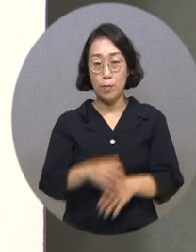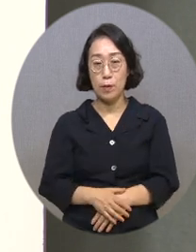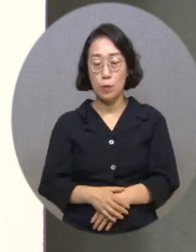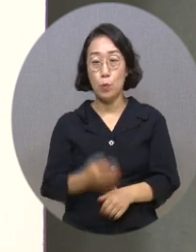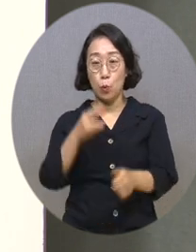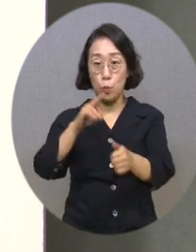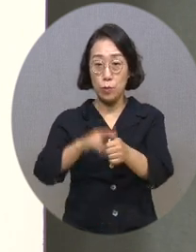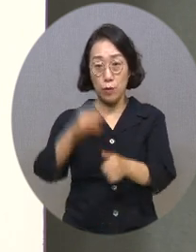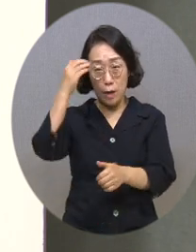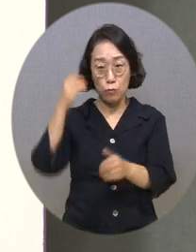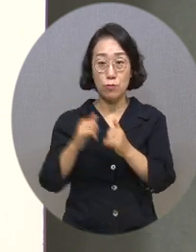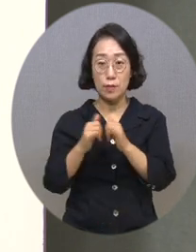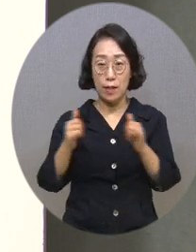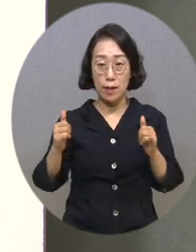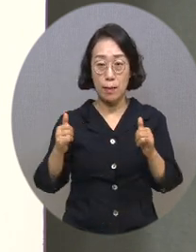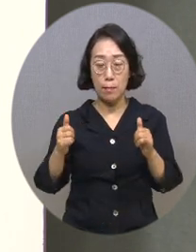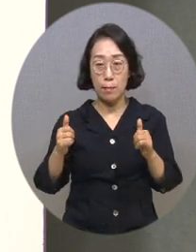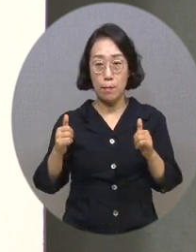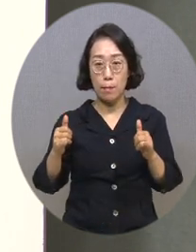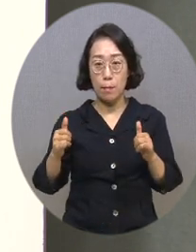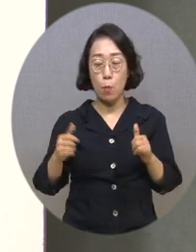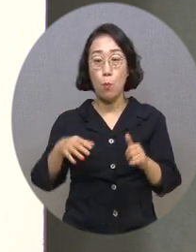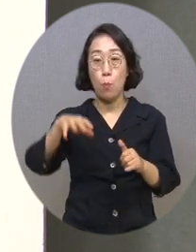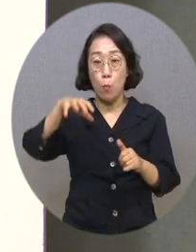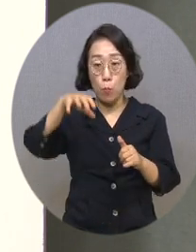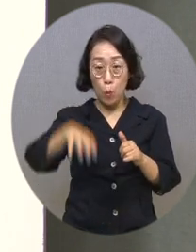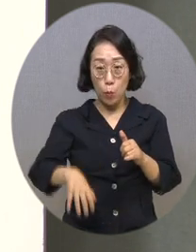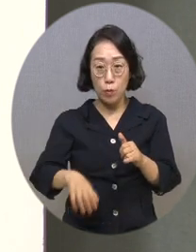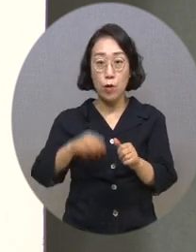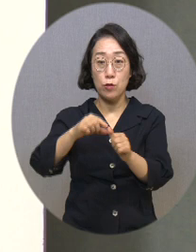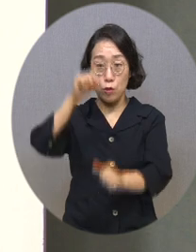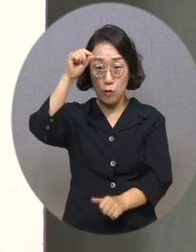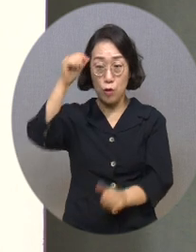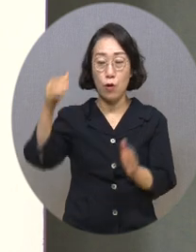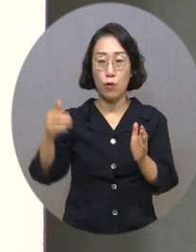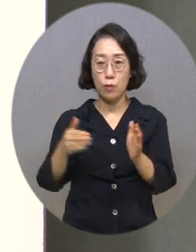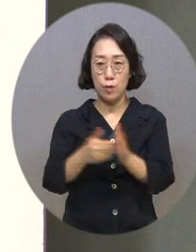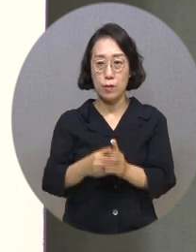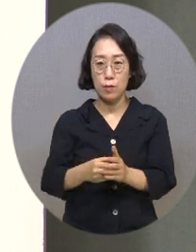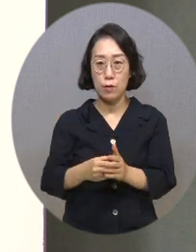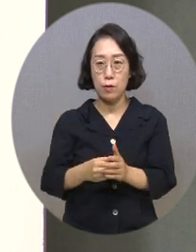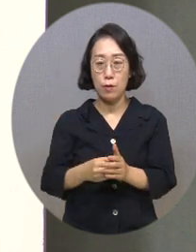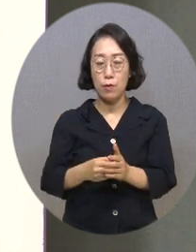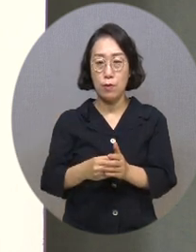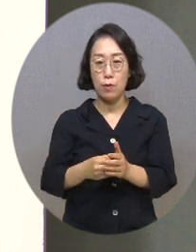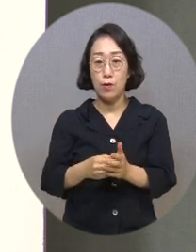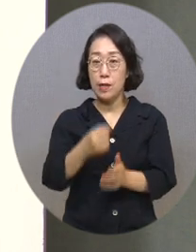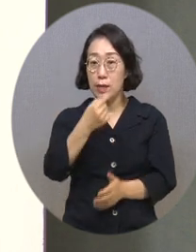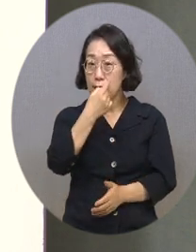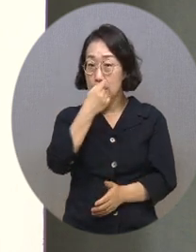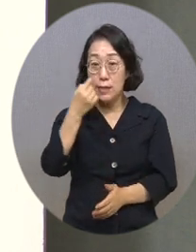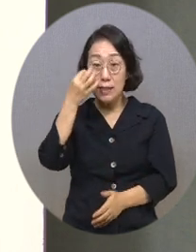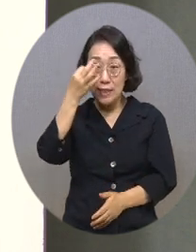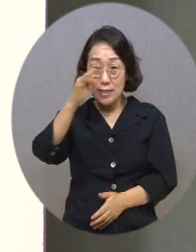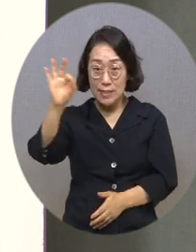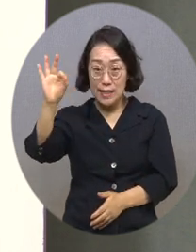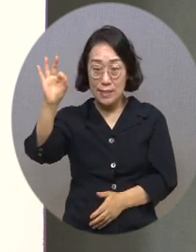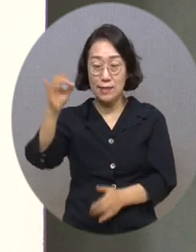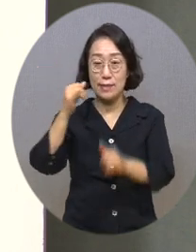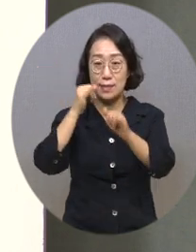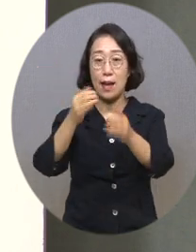도전한국인 본부에서 선정이 돼가지고 기록 인증증을 수상하는